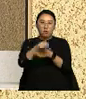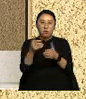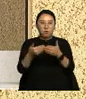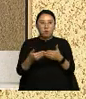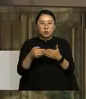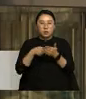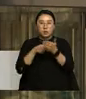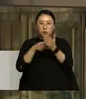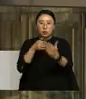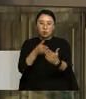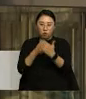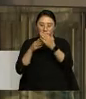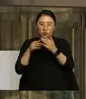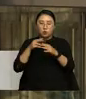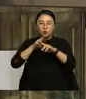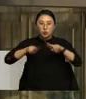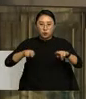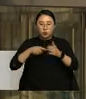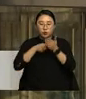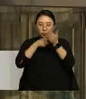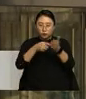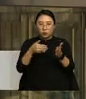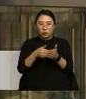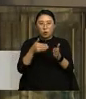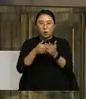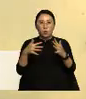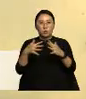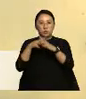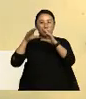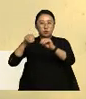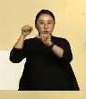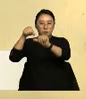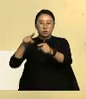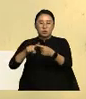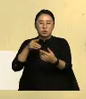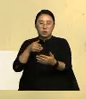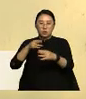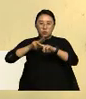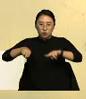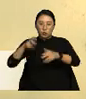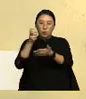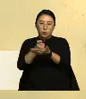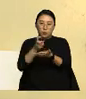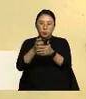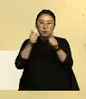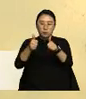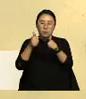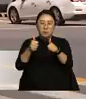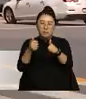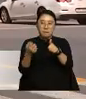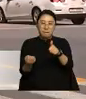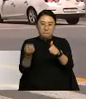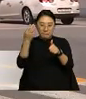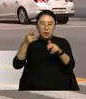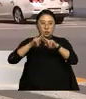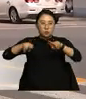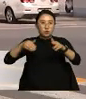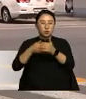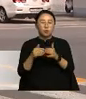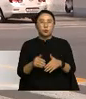신청 거부처분 취소청구 와 공사중지 명령 등의 취소 청구소송에서 원심판결을